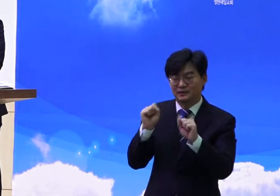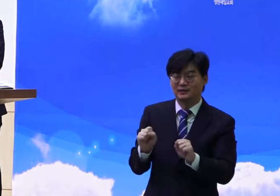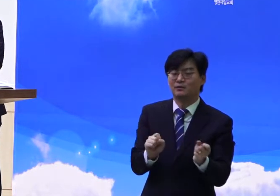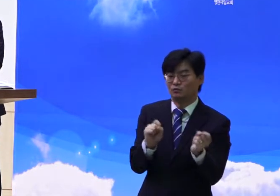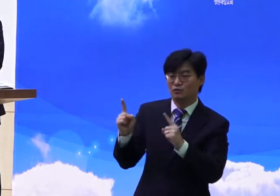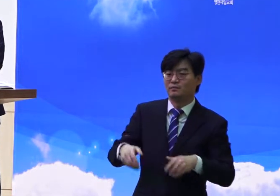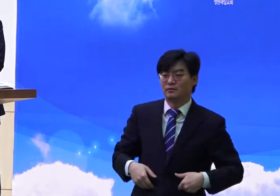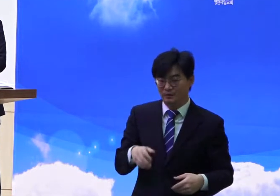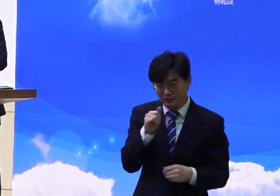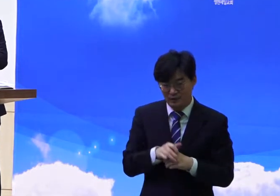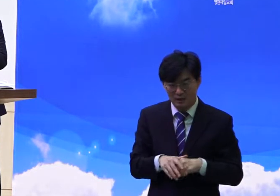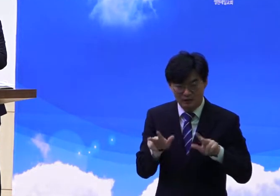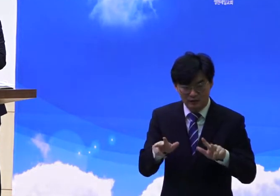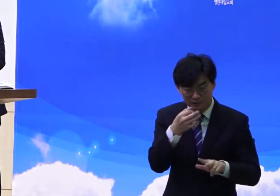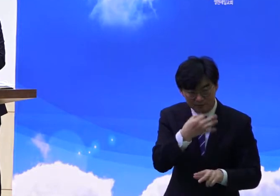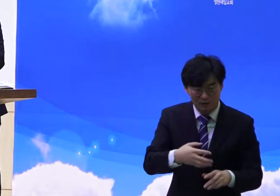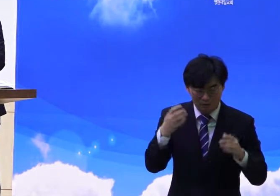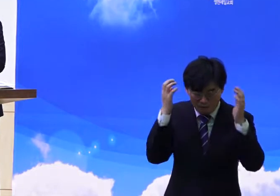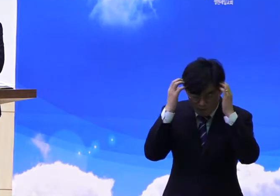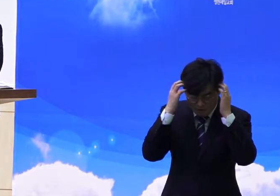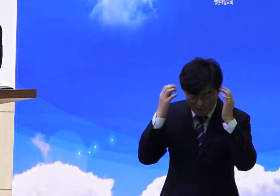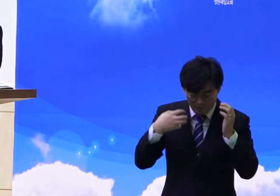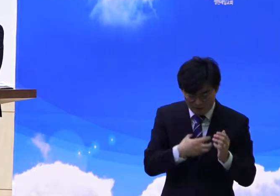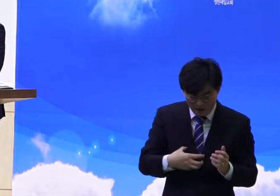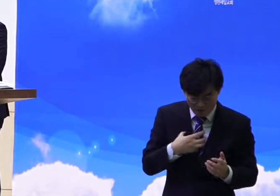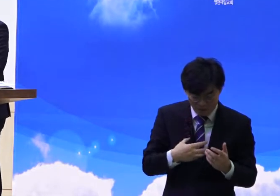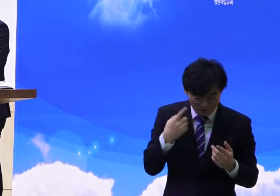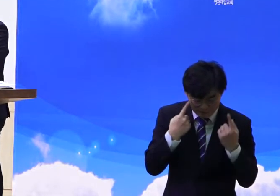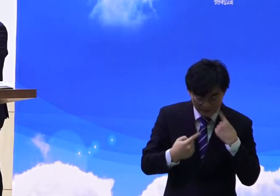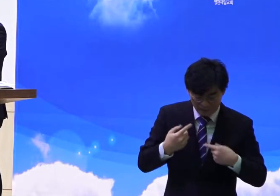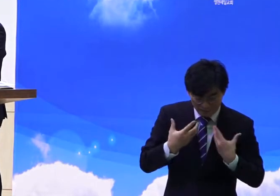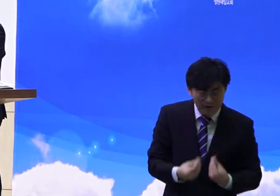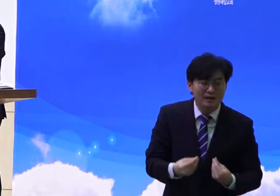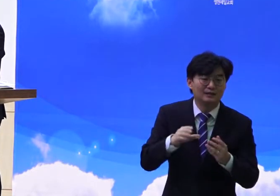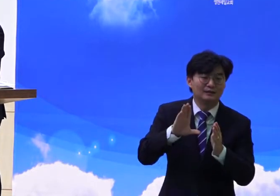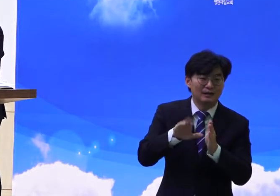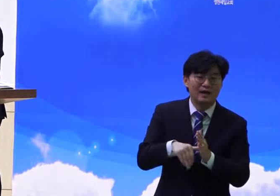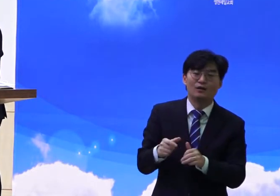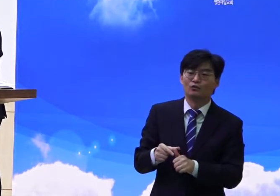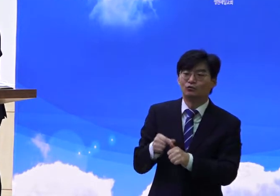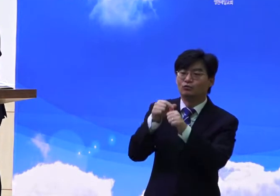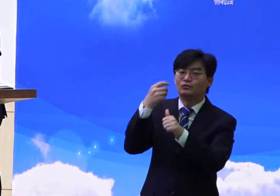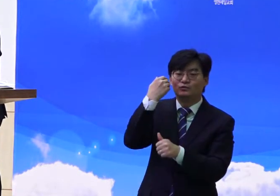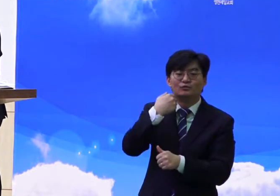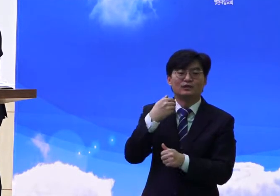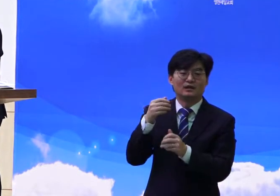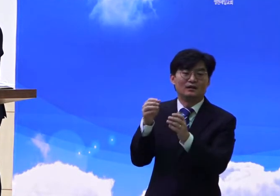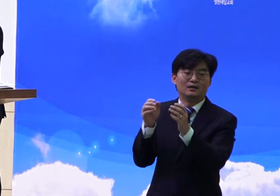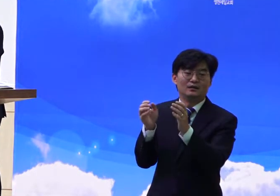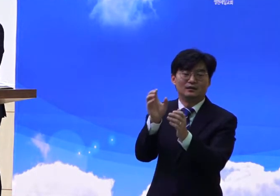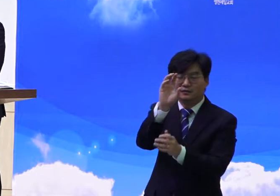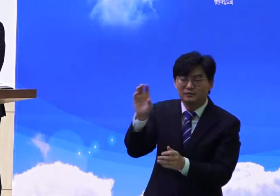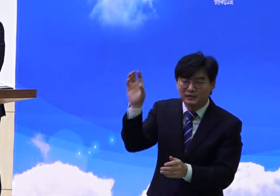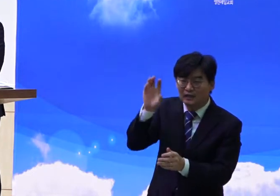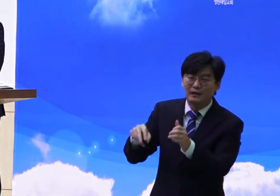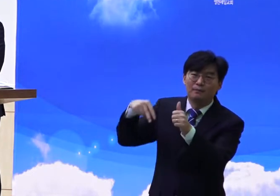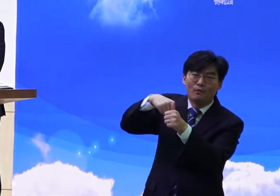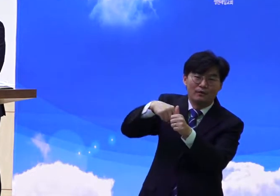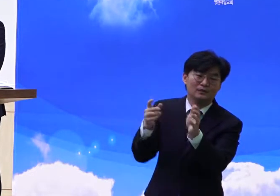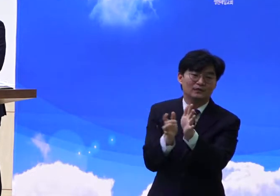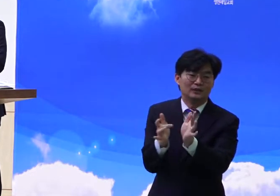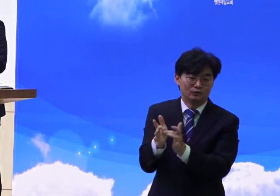내용이 무엇인가, 그것은 예수님을 항상 바라보는 것입니다. 그것이 여러분이 지킬 신앙의 본질이 되어야